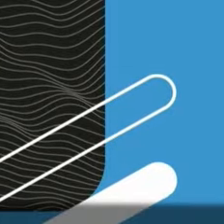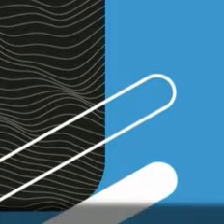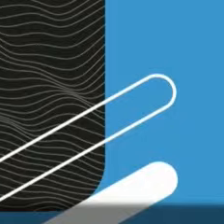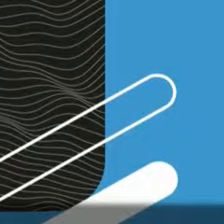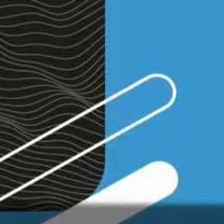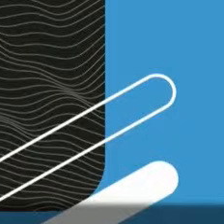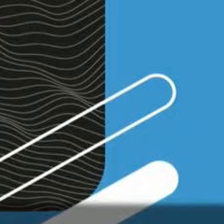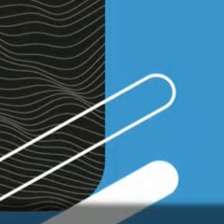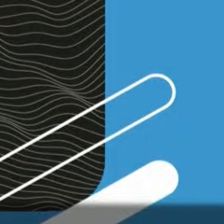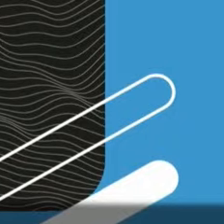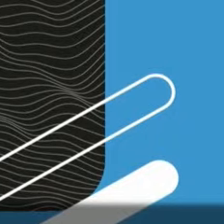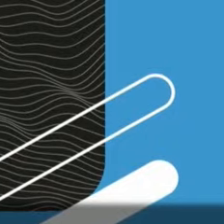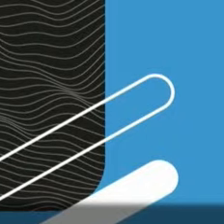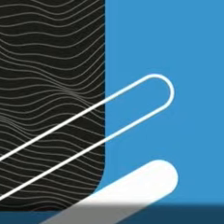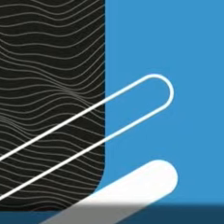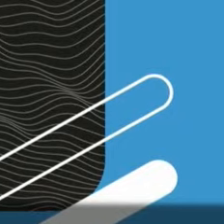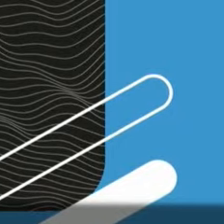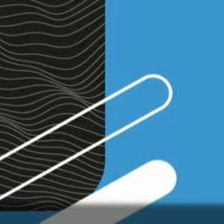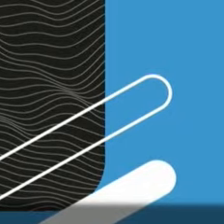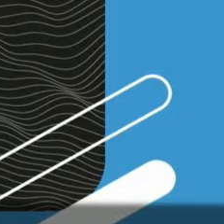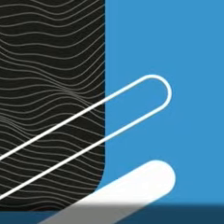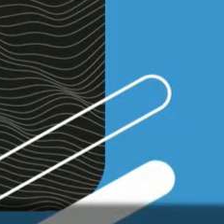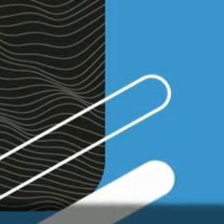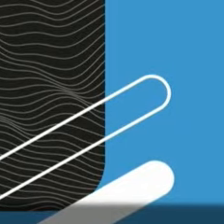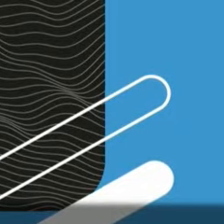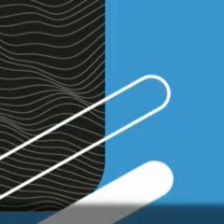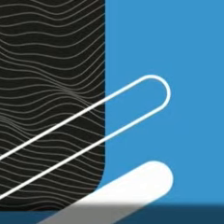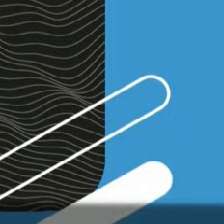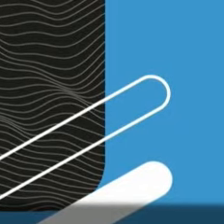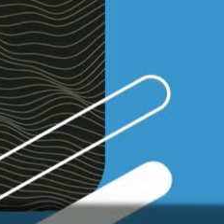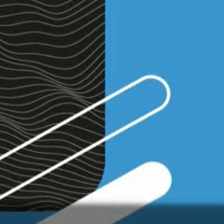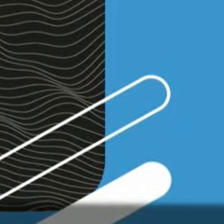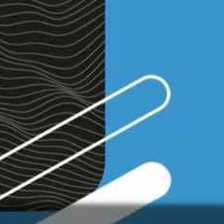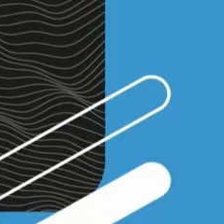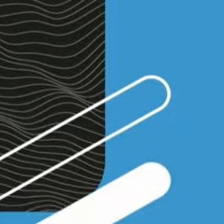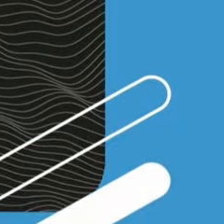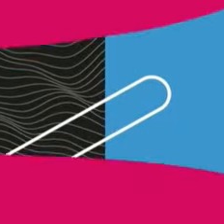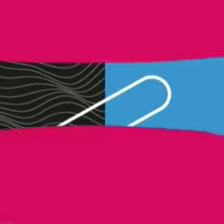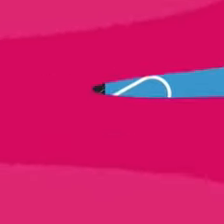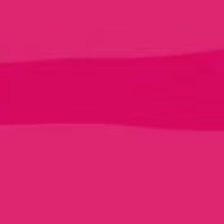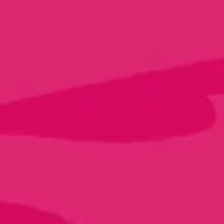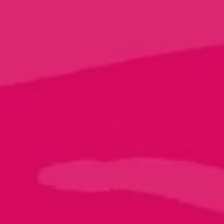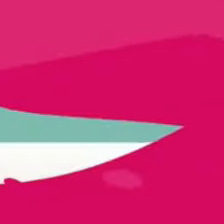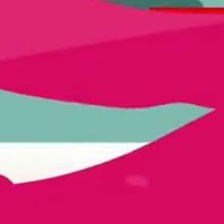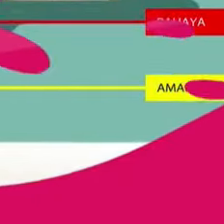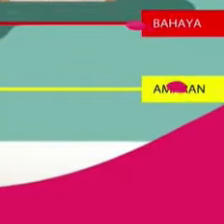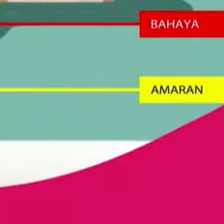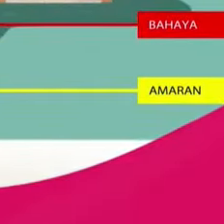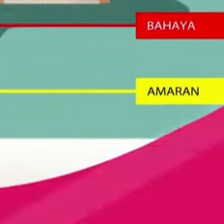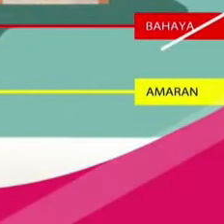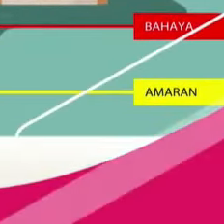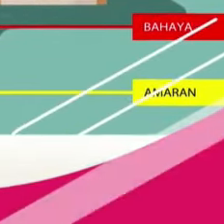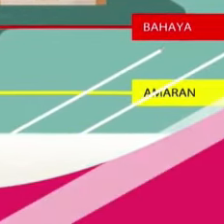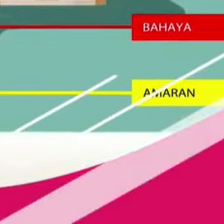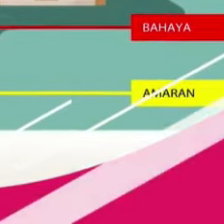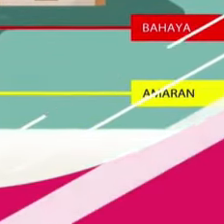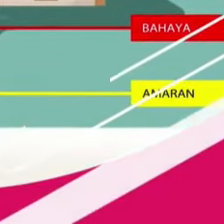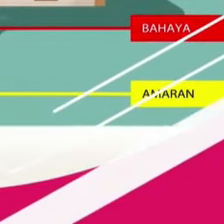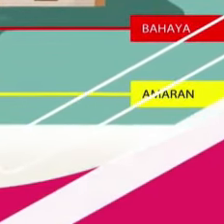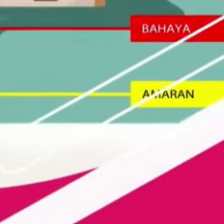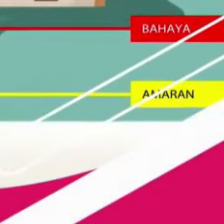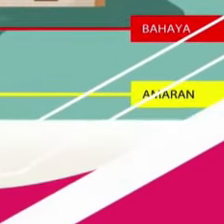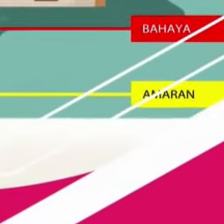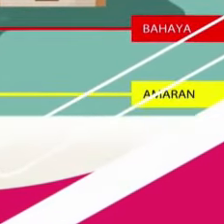Amaran. Air sungai telah melebihi aras amaran. Semboyannya kedengaran apabila